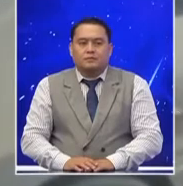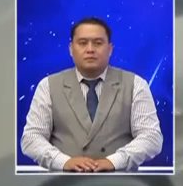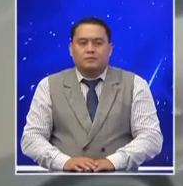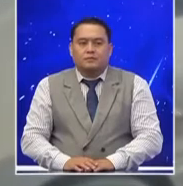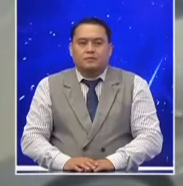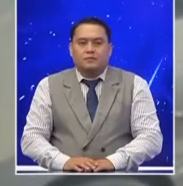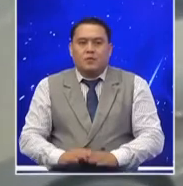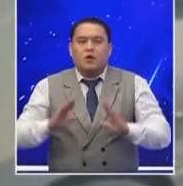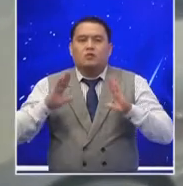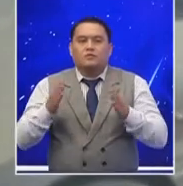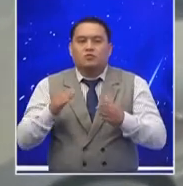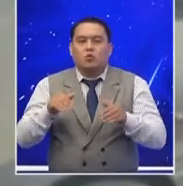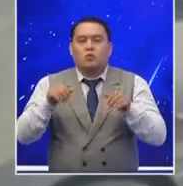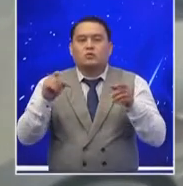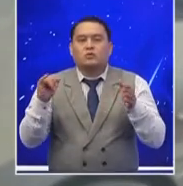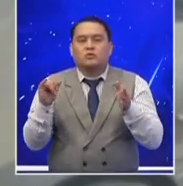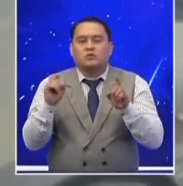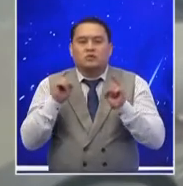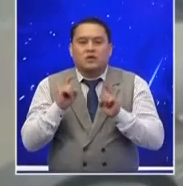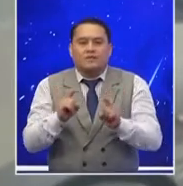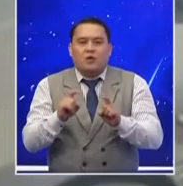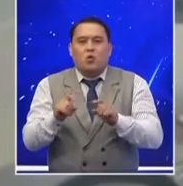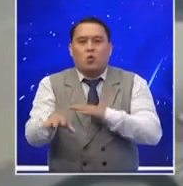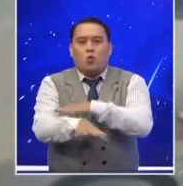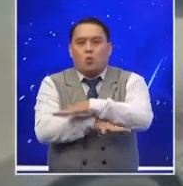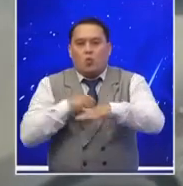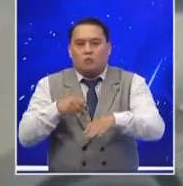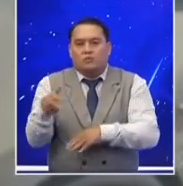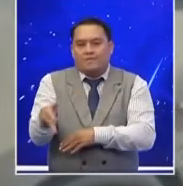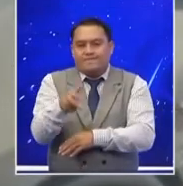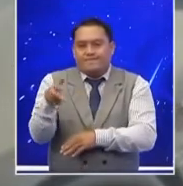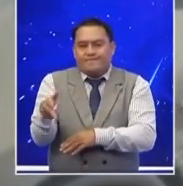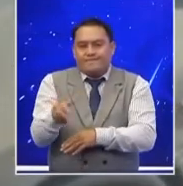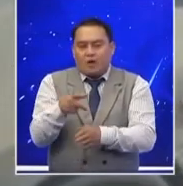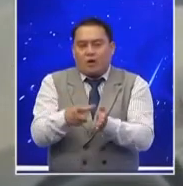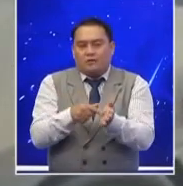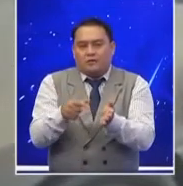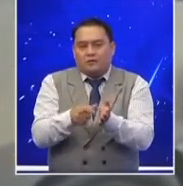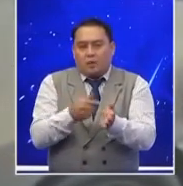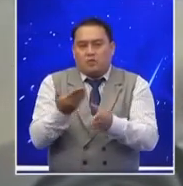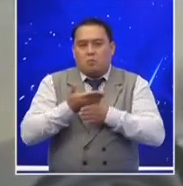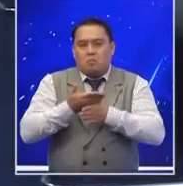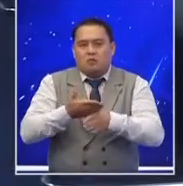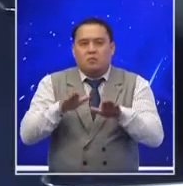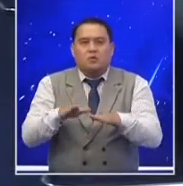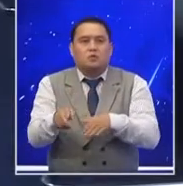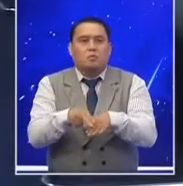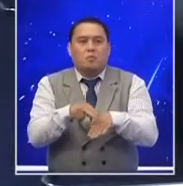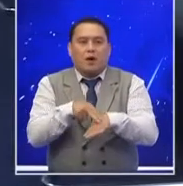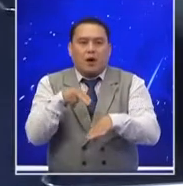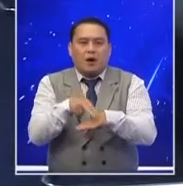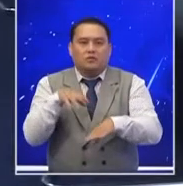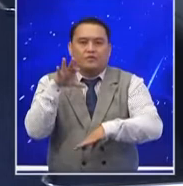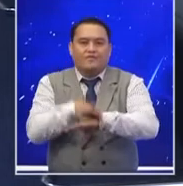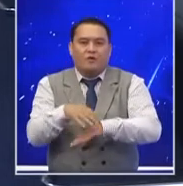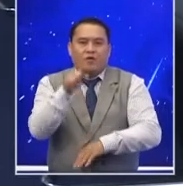Случай зарегистрирован в Талдыкургане. Уличное ограбление записала камера наблюдения. Именно это помогло местным полицейским поймать